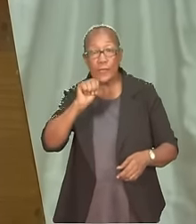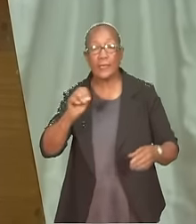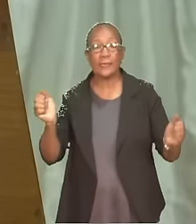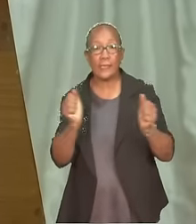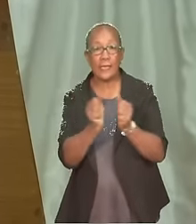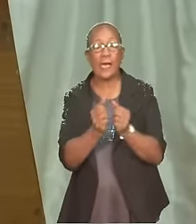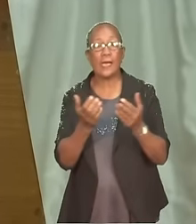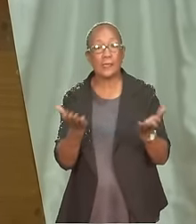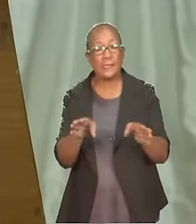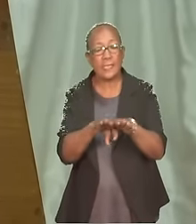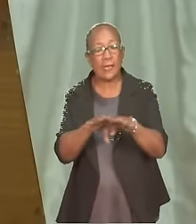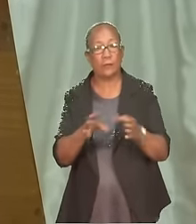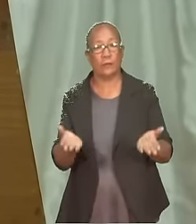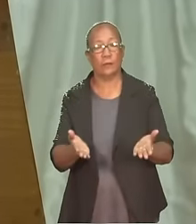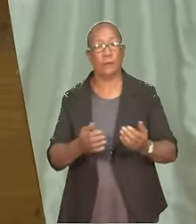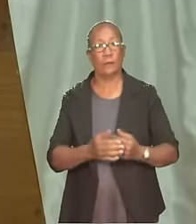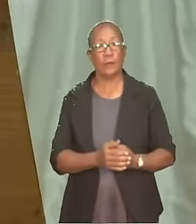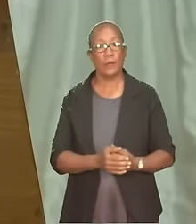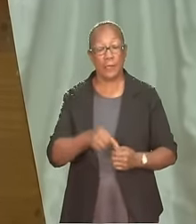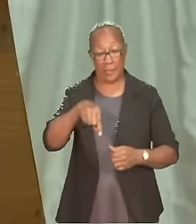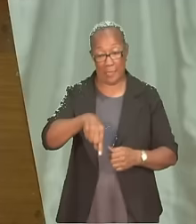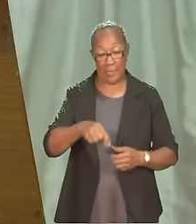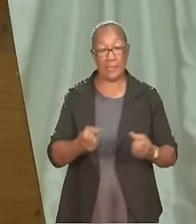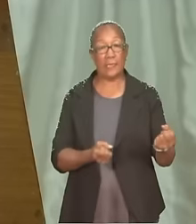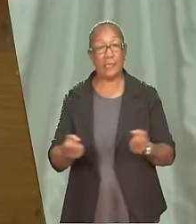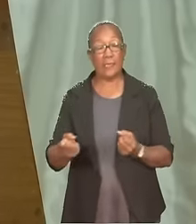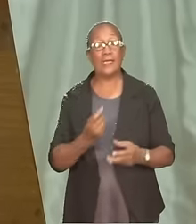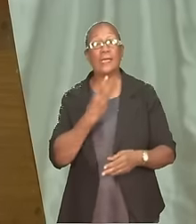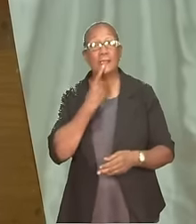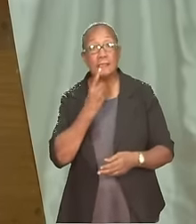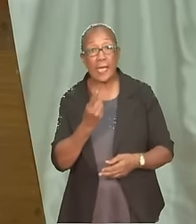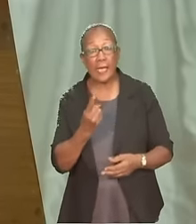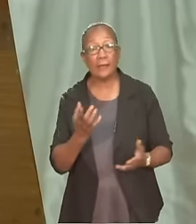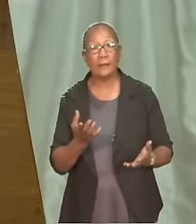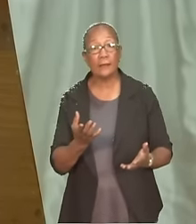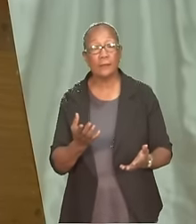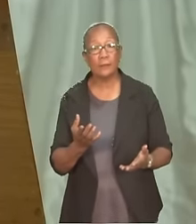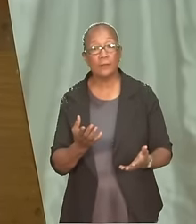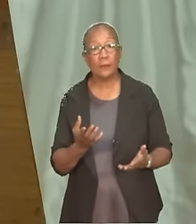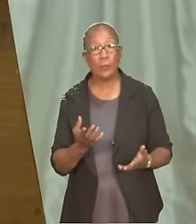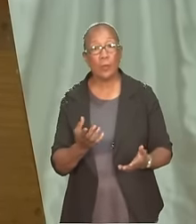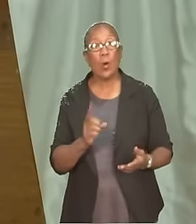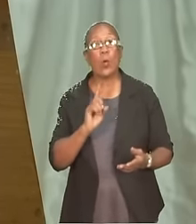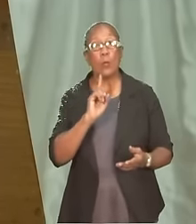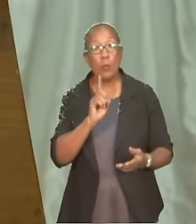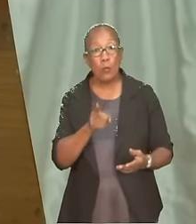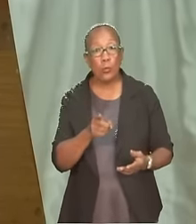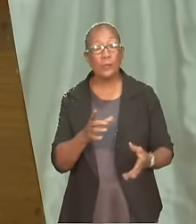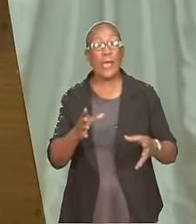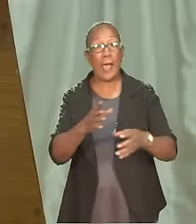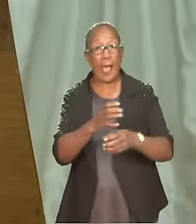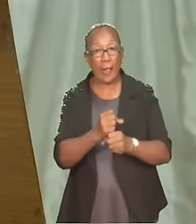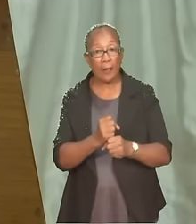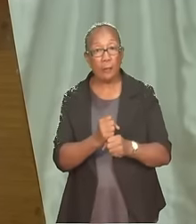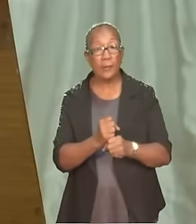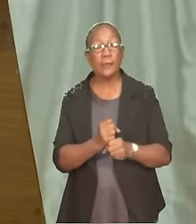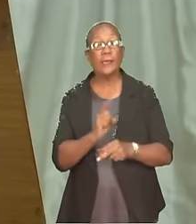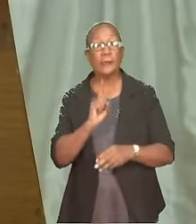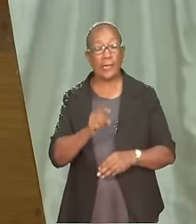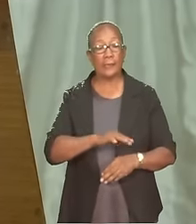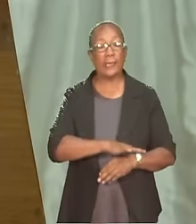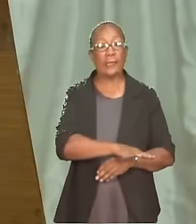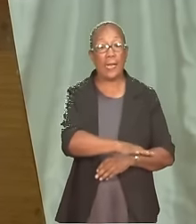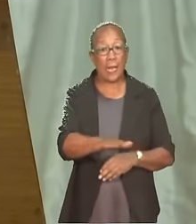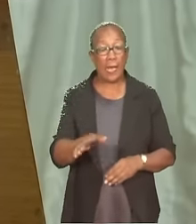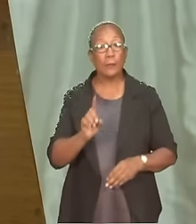Wij hebben gezegd, wij zijn een regering om te zorgen dat we het land gezond gaan maken,